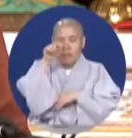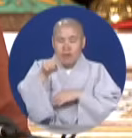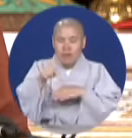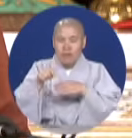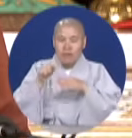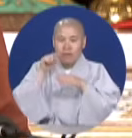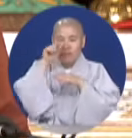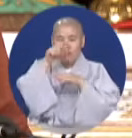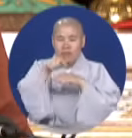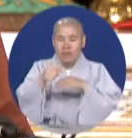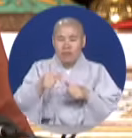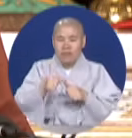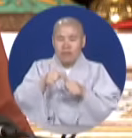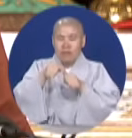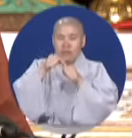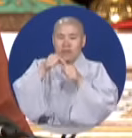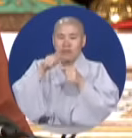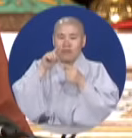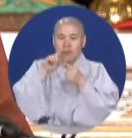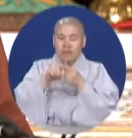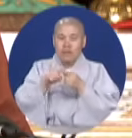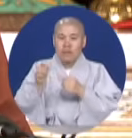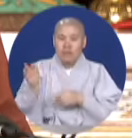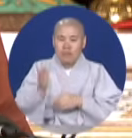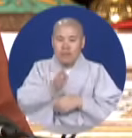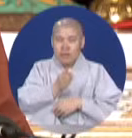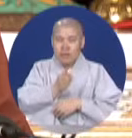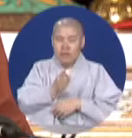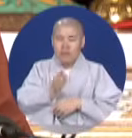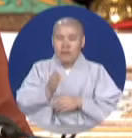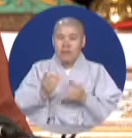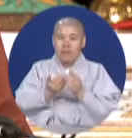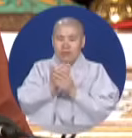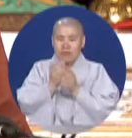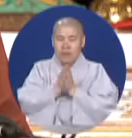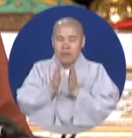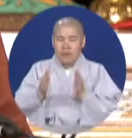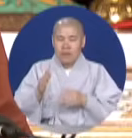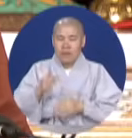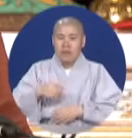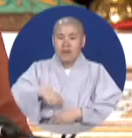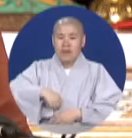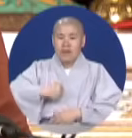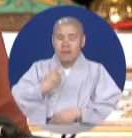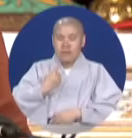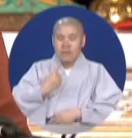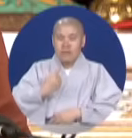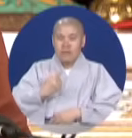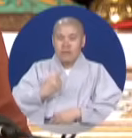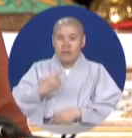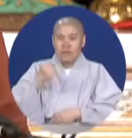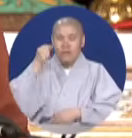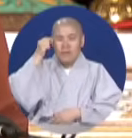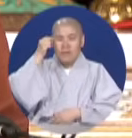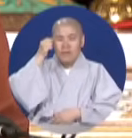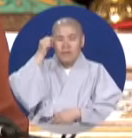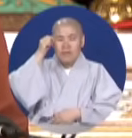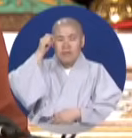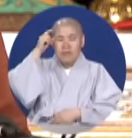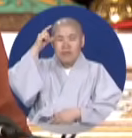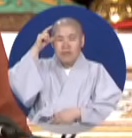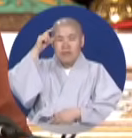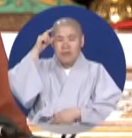밖으로 구하는 데서부터 생겼습니다. 그런데 스스로 지혜를 밝히는 것은